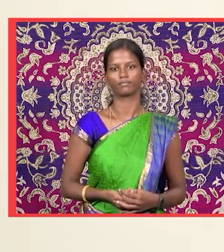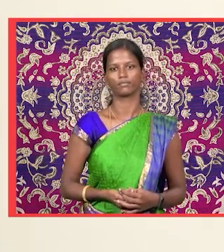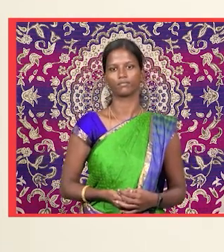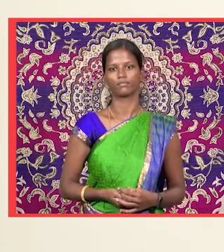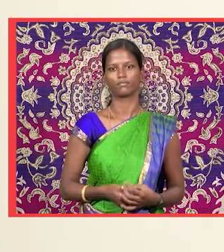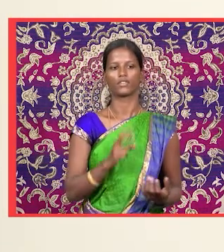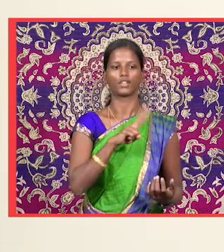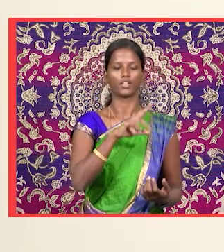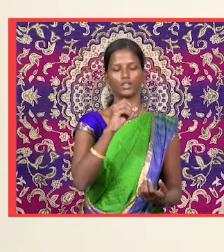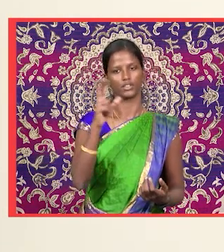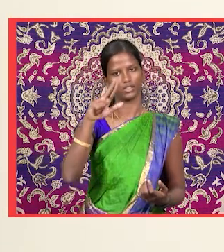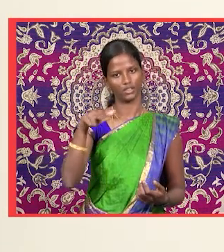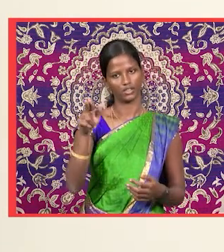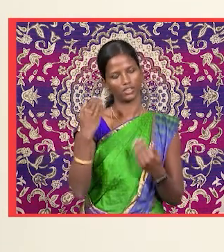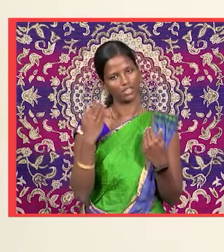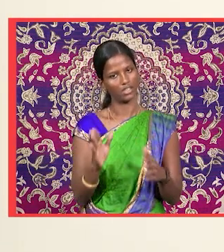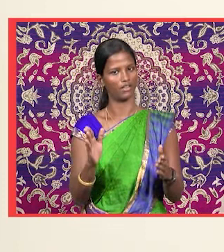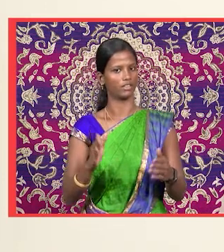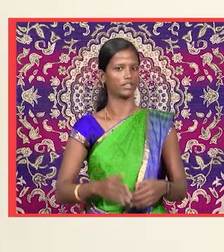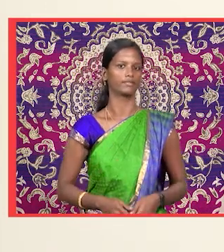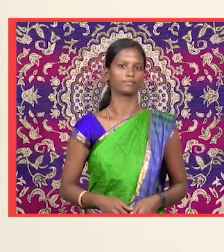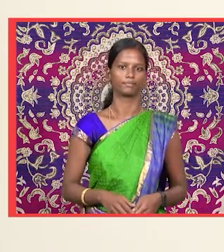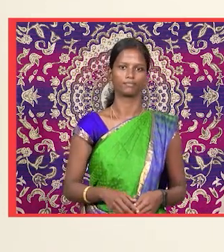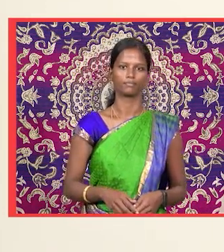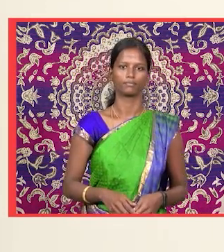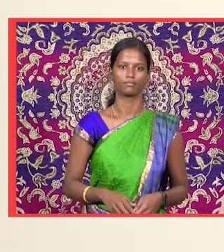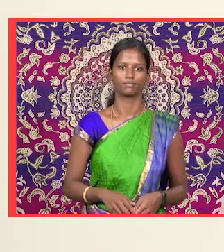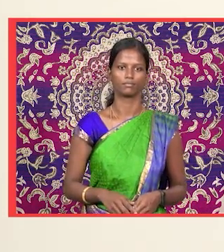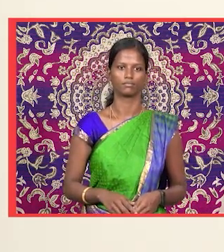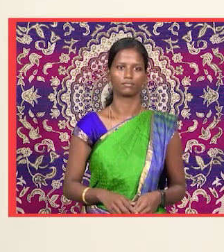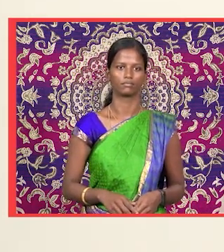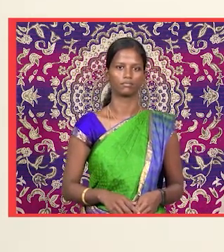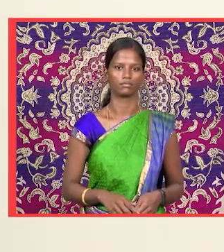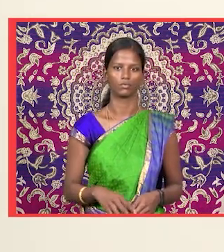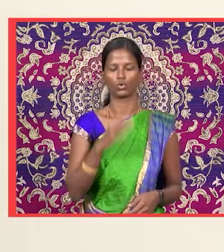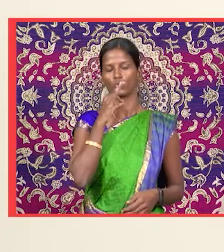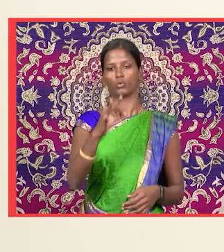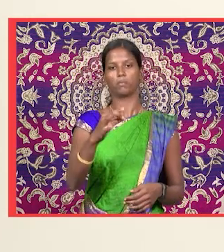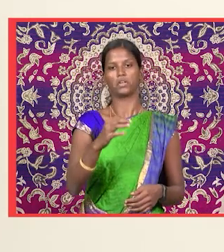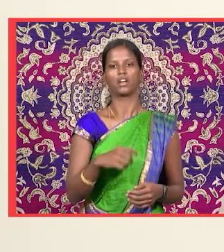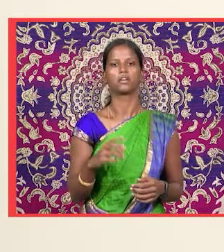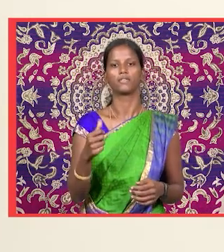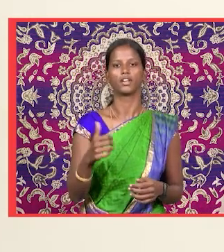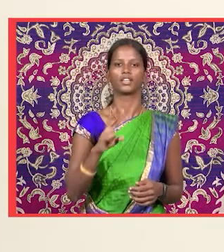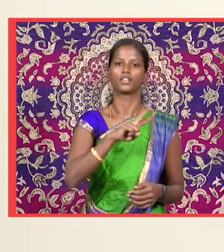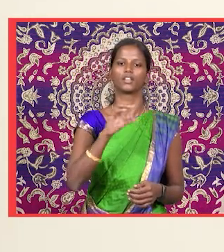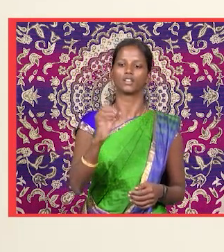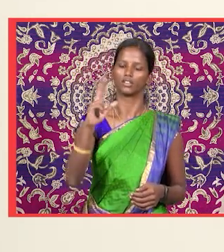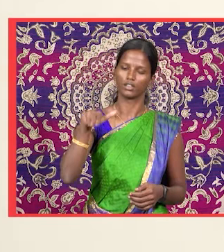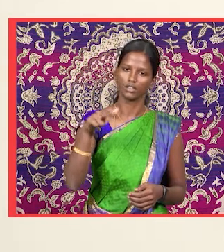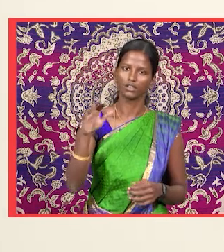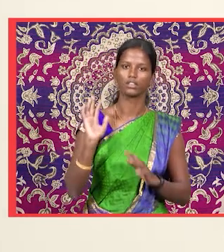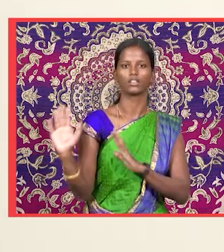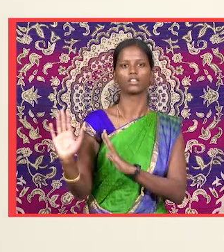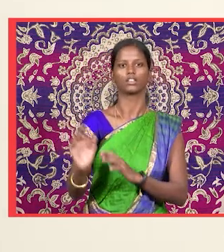அப்போ ரூபாய் 208. அந்த பொருளுடைய ஒரிஜினல் விலை பார்த்தீங்கன்னா 208. அவர்